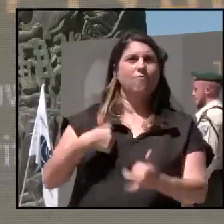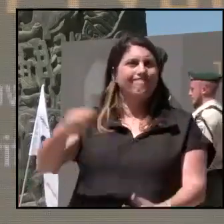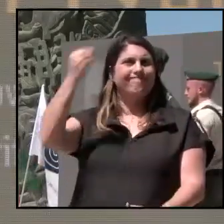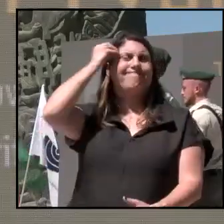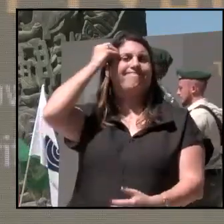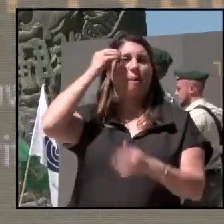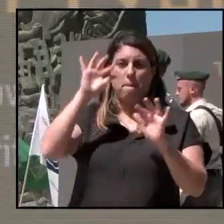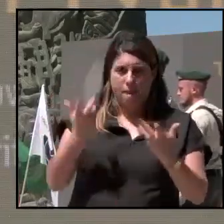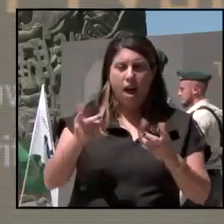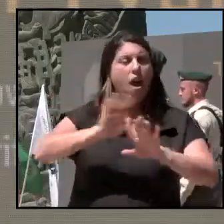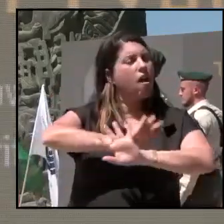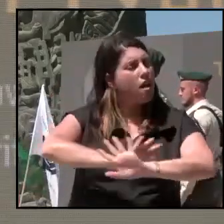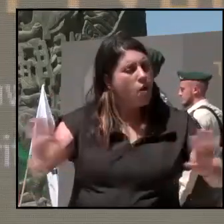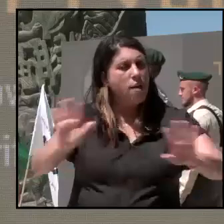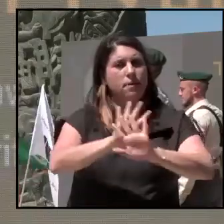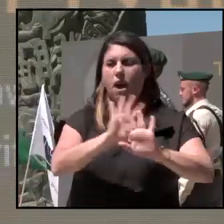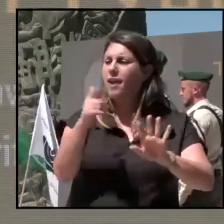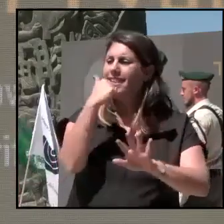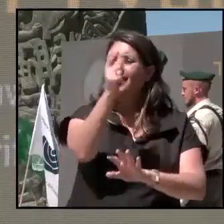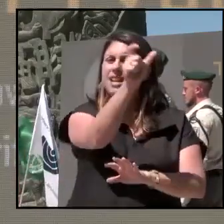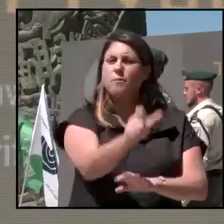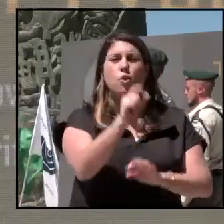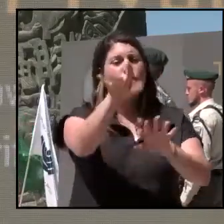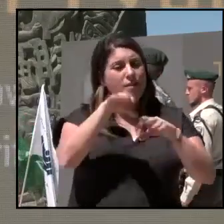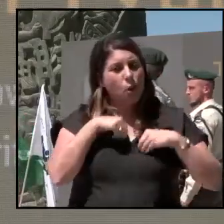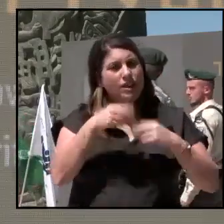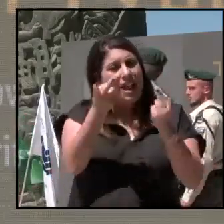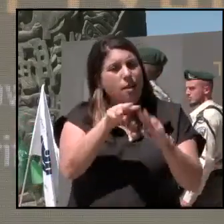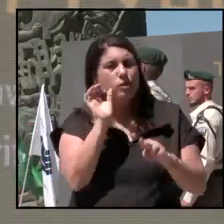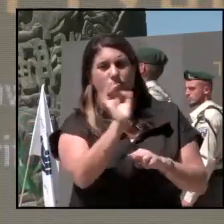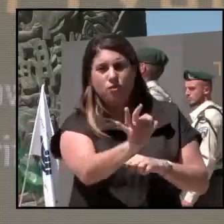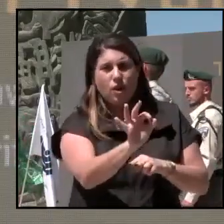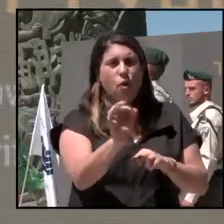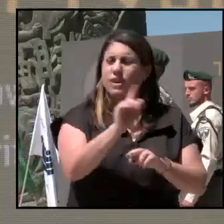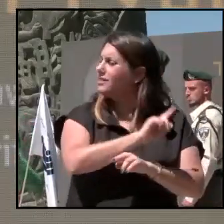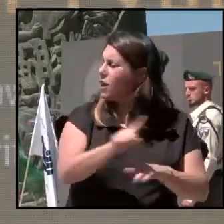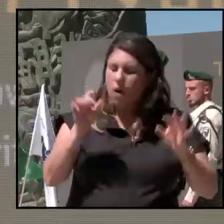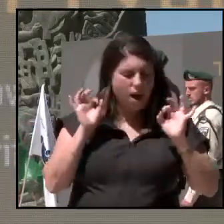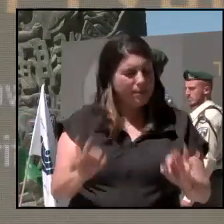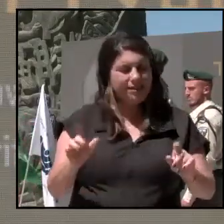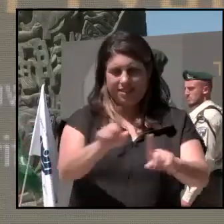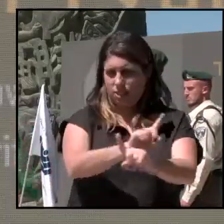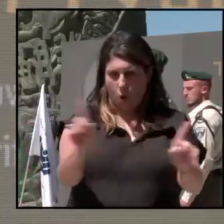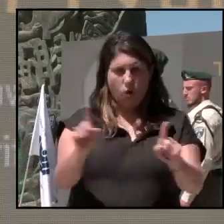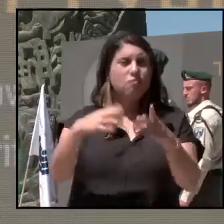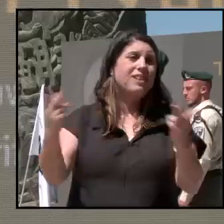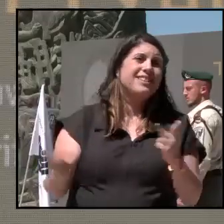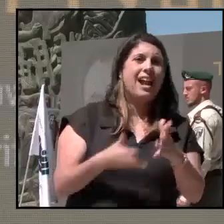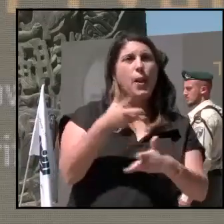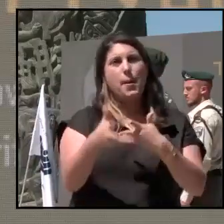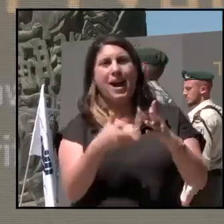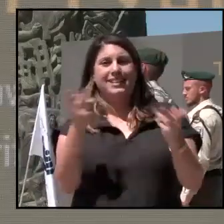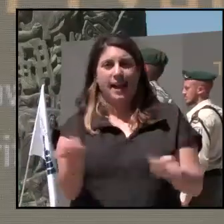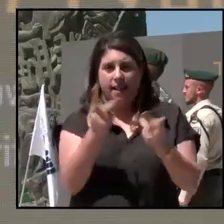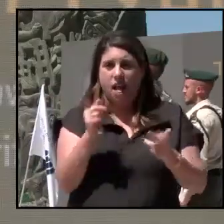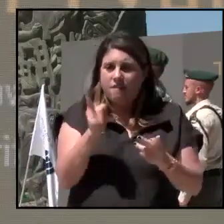אמר, לעולם אל תגידי למישהו שאת מוכנה למות בשבילו. זה לא אמיתי. קל מאוד לומר את זה.